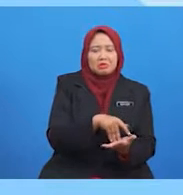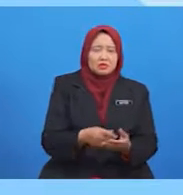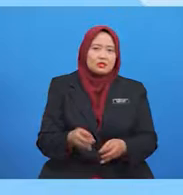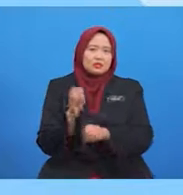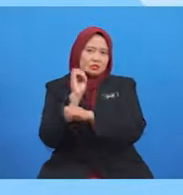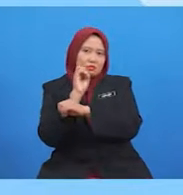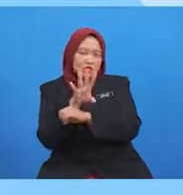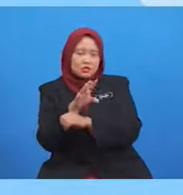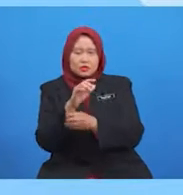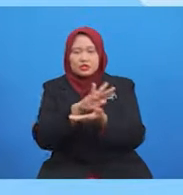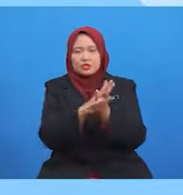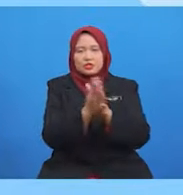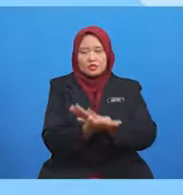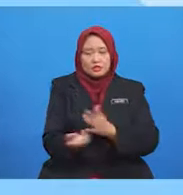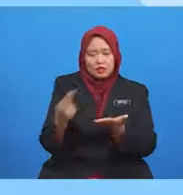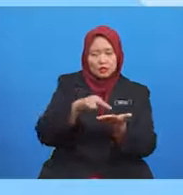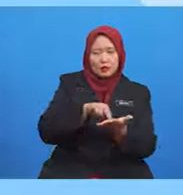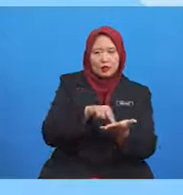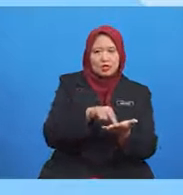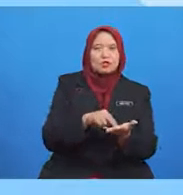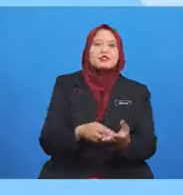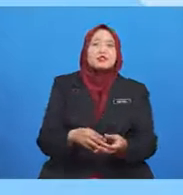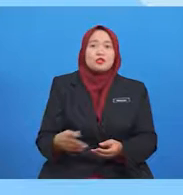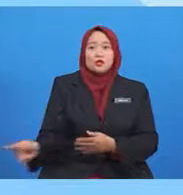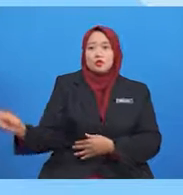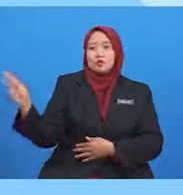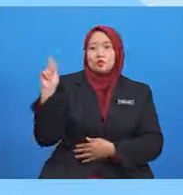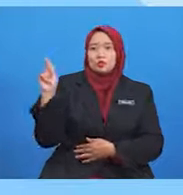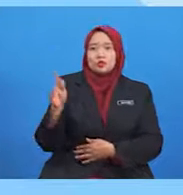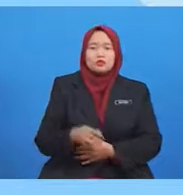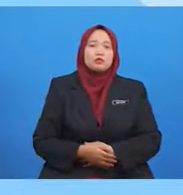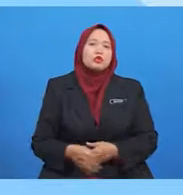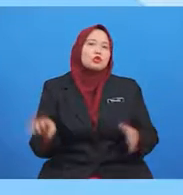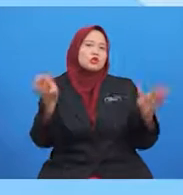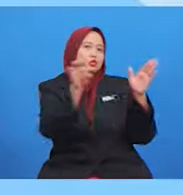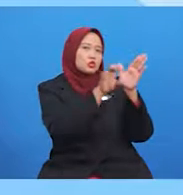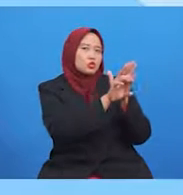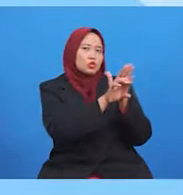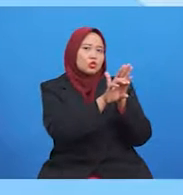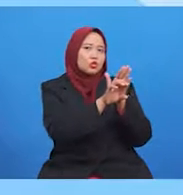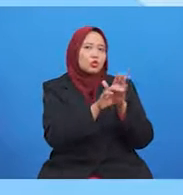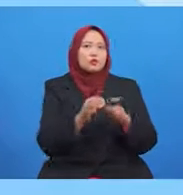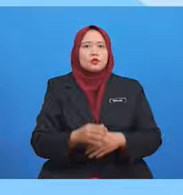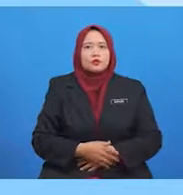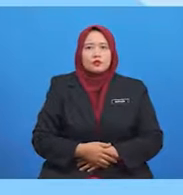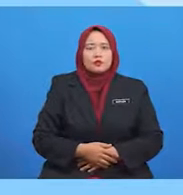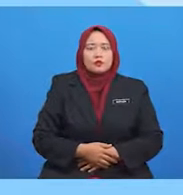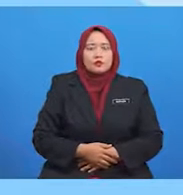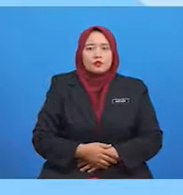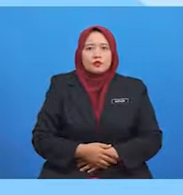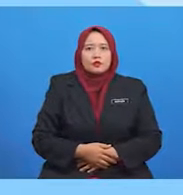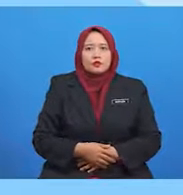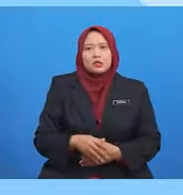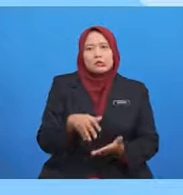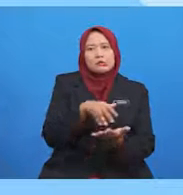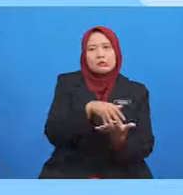Contoh unsur radioaktif yang mempunyai nukleus yang tidak stabil dan mereput secara spontan